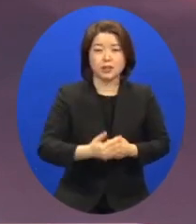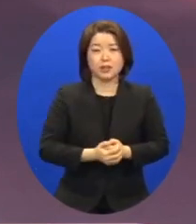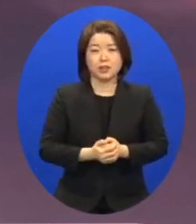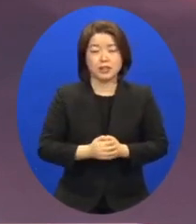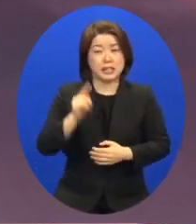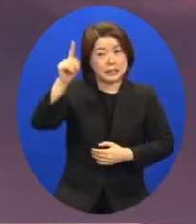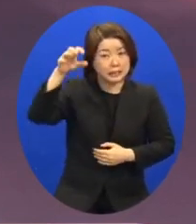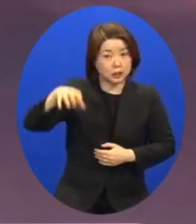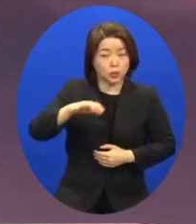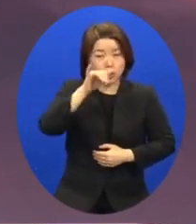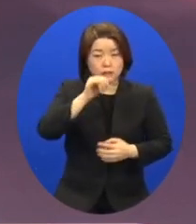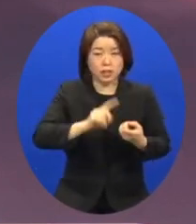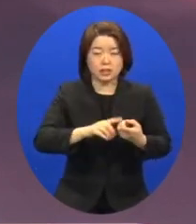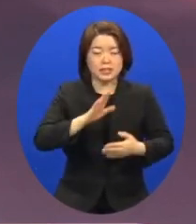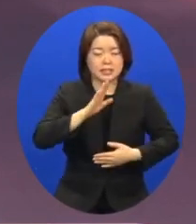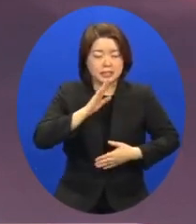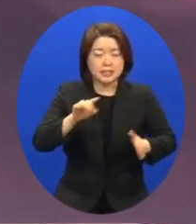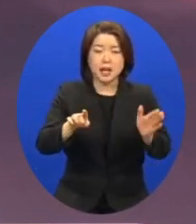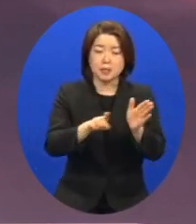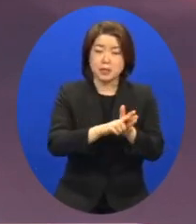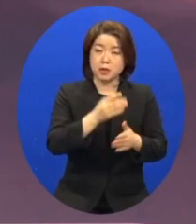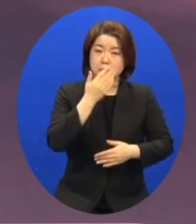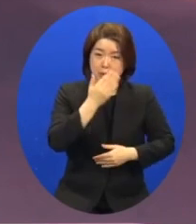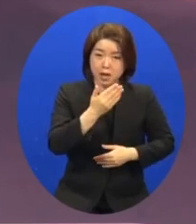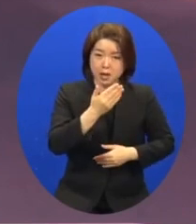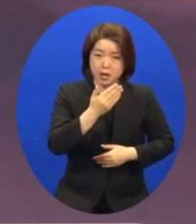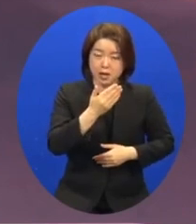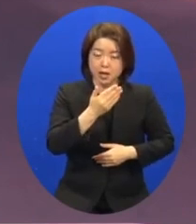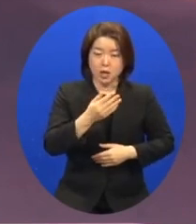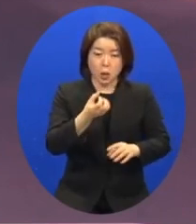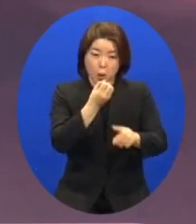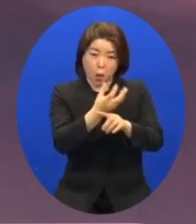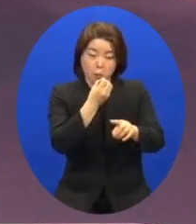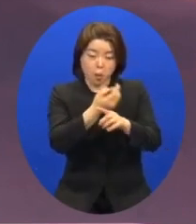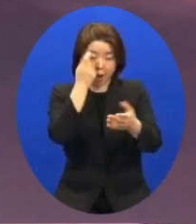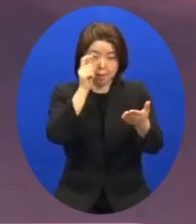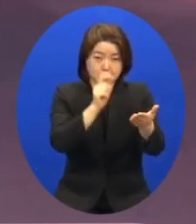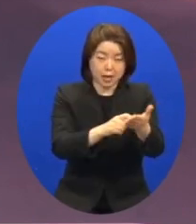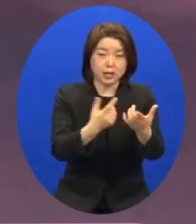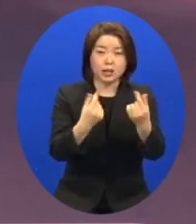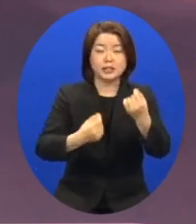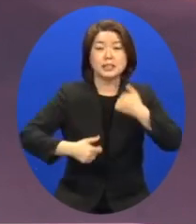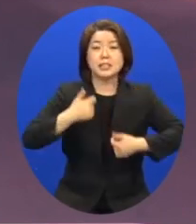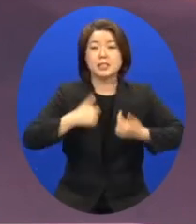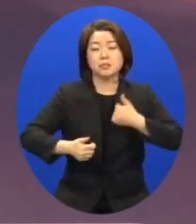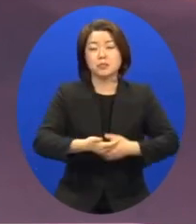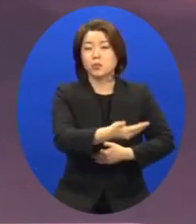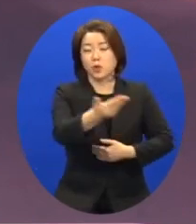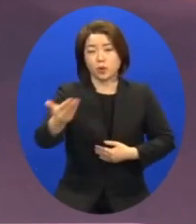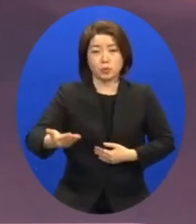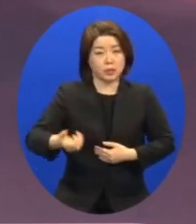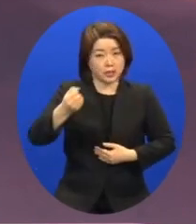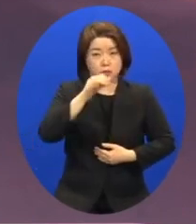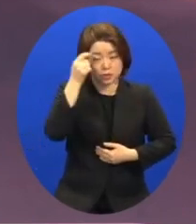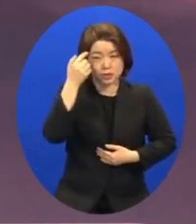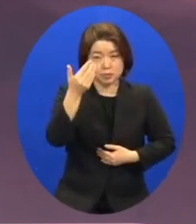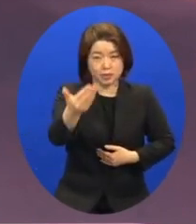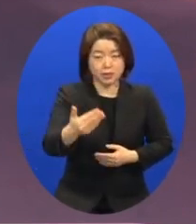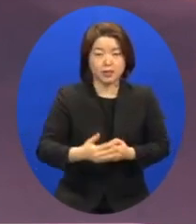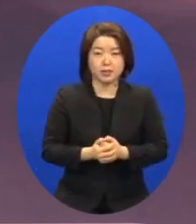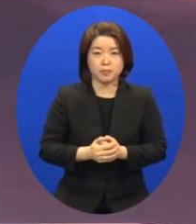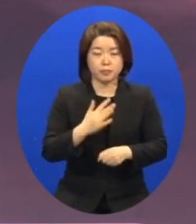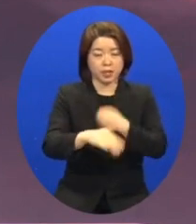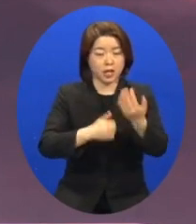천국이 있음을 진짜 및 어지게 돼서 보화를 발견한 것 같은 기쁨이 여러분에게 있습니까 하나님의